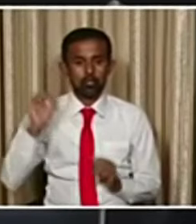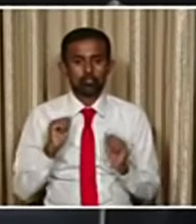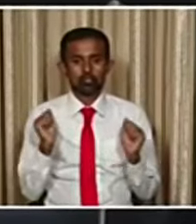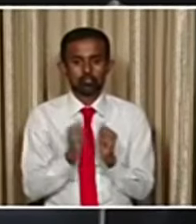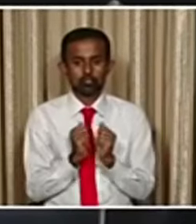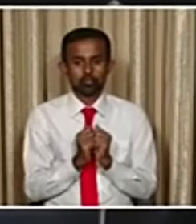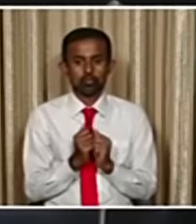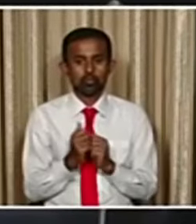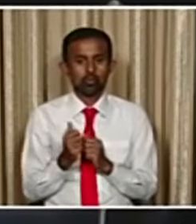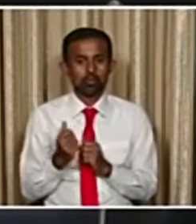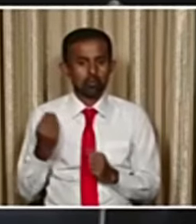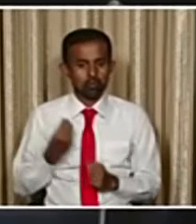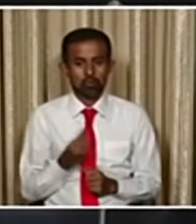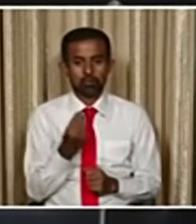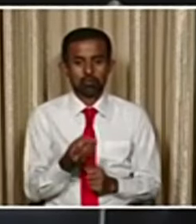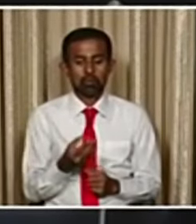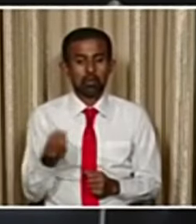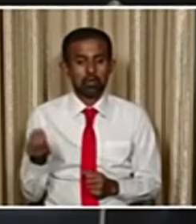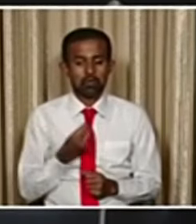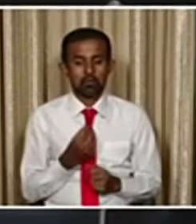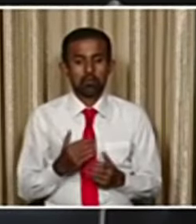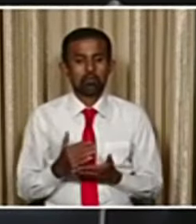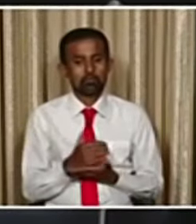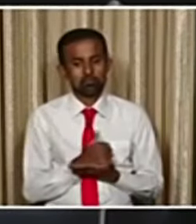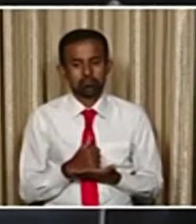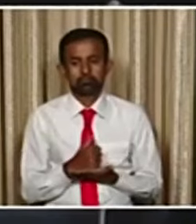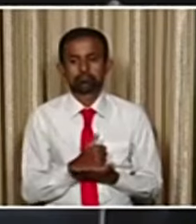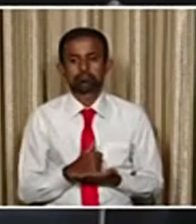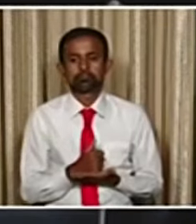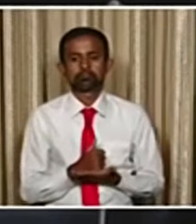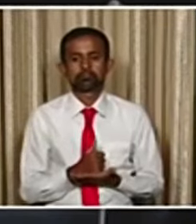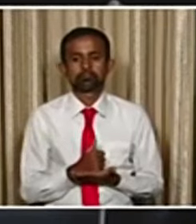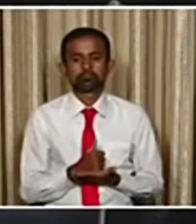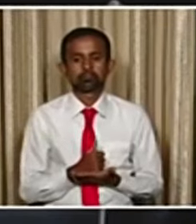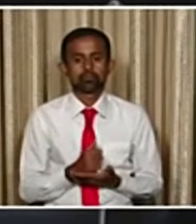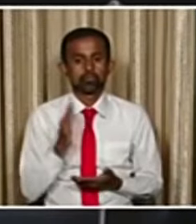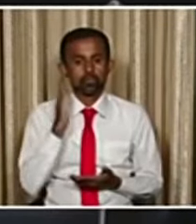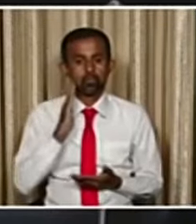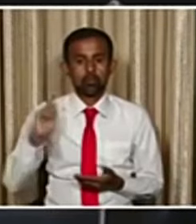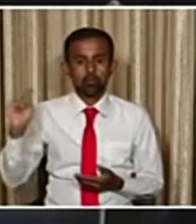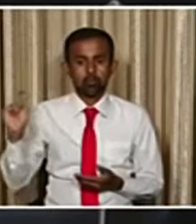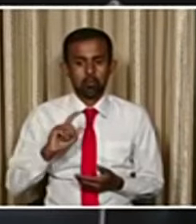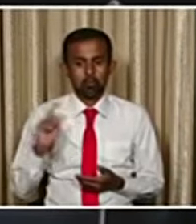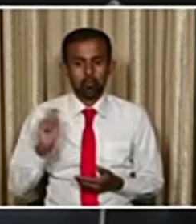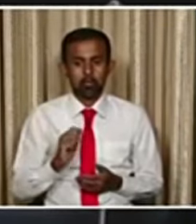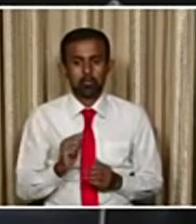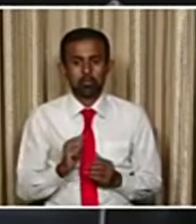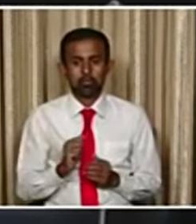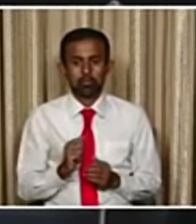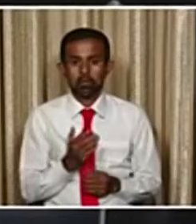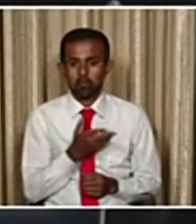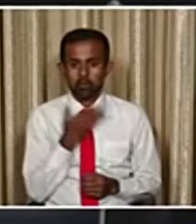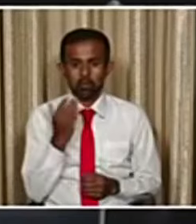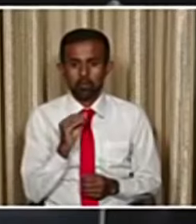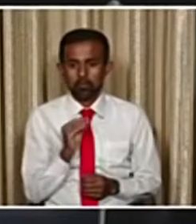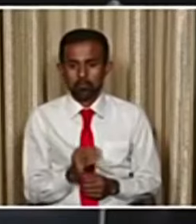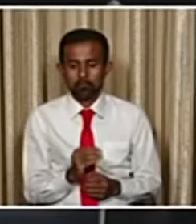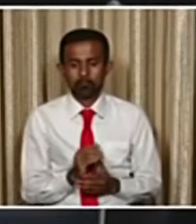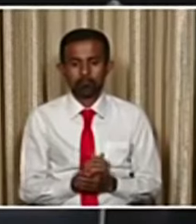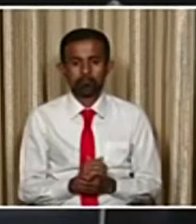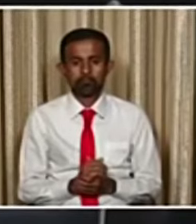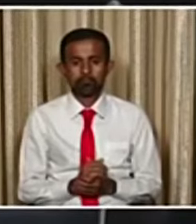රැකියා උත්පාදනය කරා නම්, ලැබිච්ච සම්පූර්ණ රෙමිටන්ස් ටික ලංකාවට ලබා ගන්නට අපිට කටයුතු කරන්න හැකියාව ලැබුණා